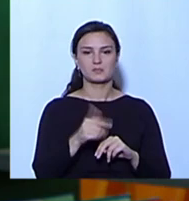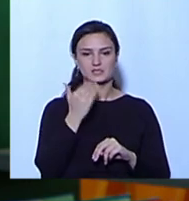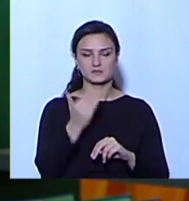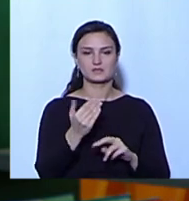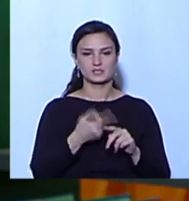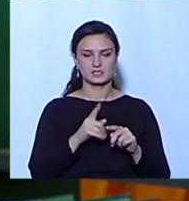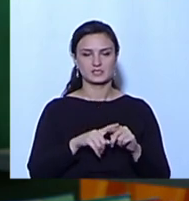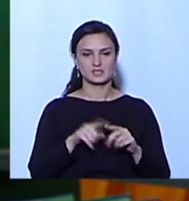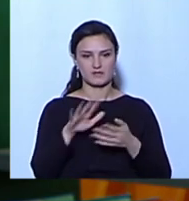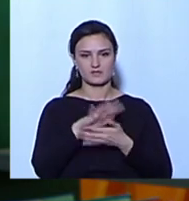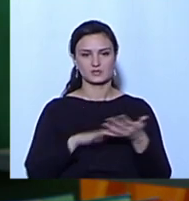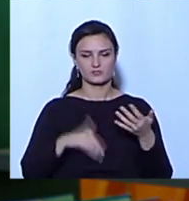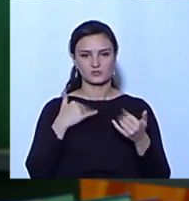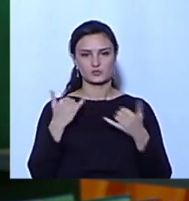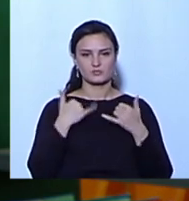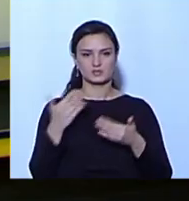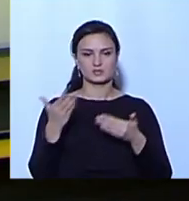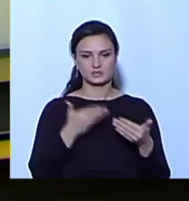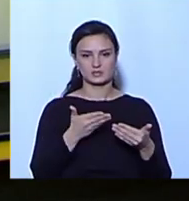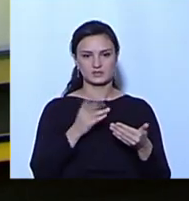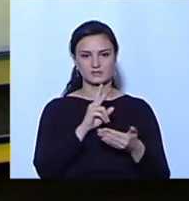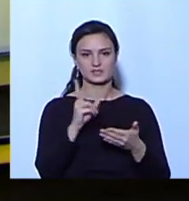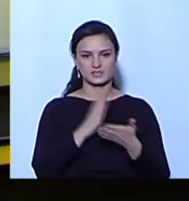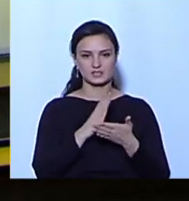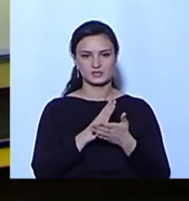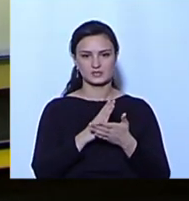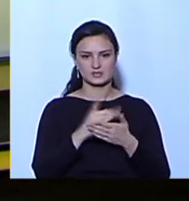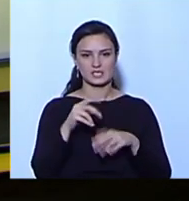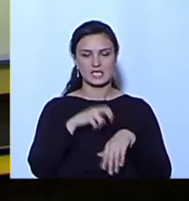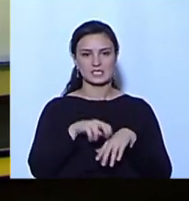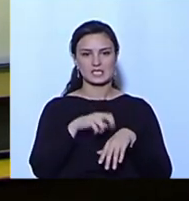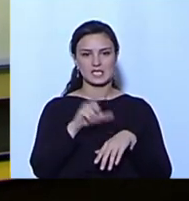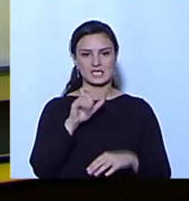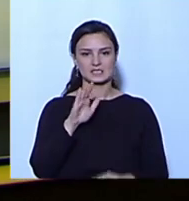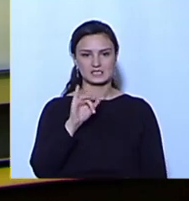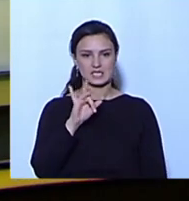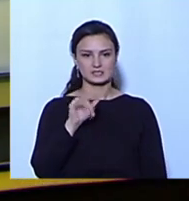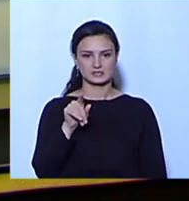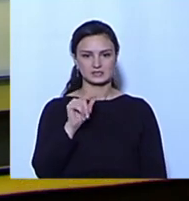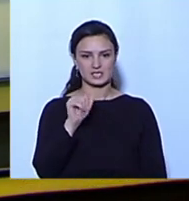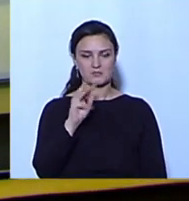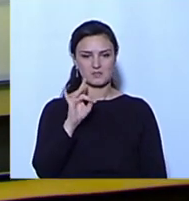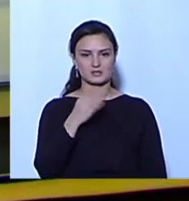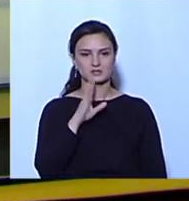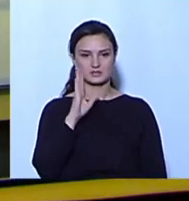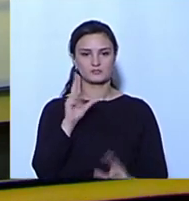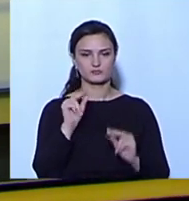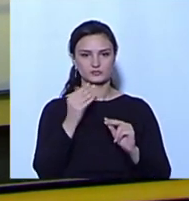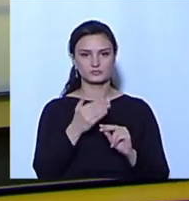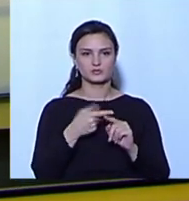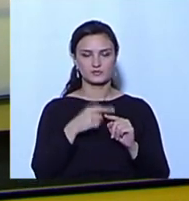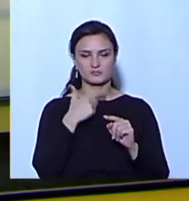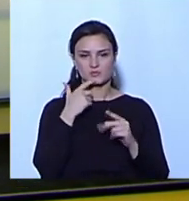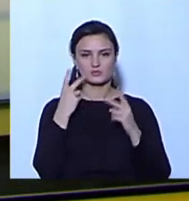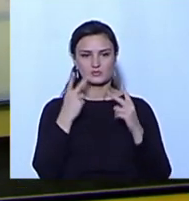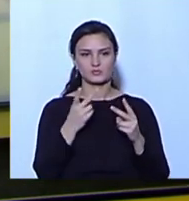ადამიანისათვის. გავაგრძელებთ ჩვენ სტუმართან ერთად, რომელიც გახლავთ ექთანი, თამარ კომლაძე. დილამშვიდობისა თამარ. ჩვენ